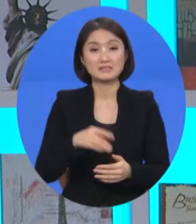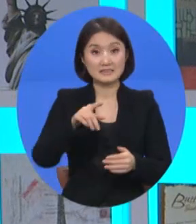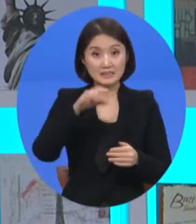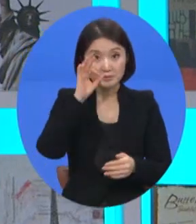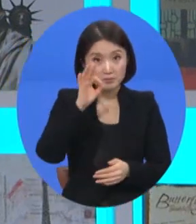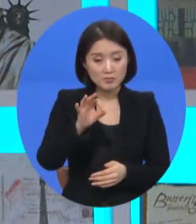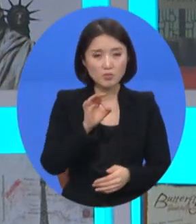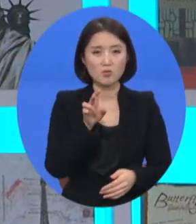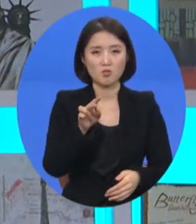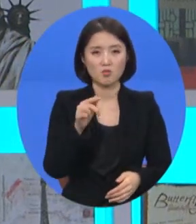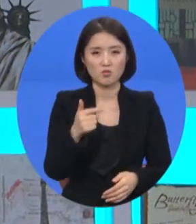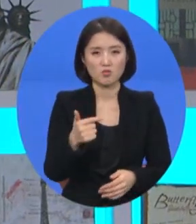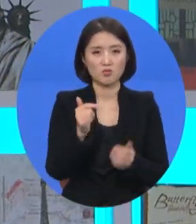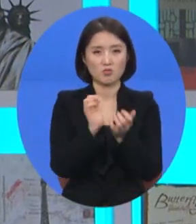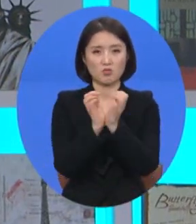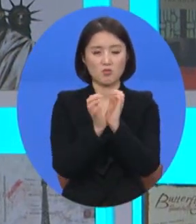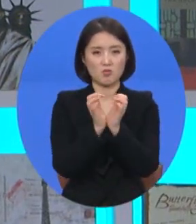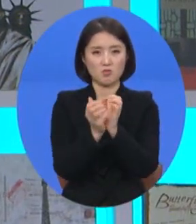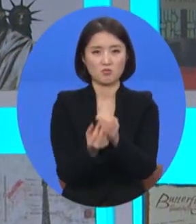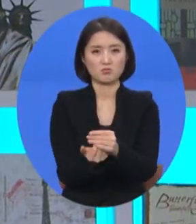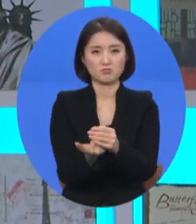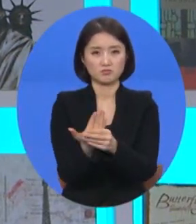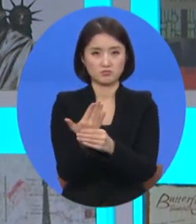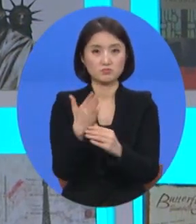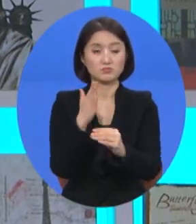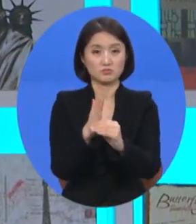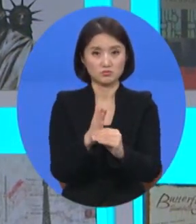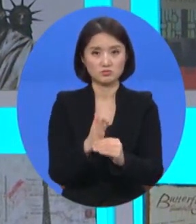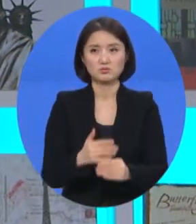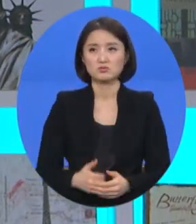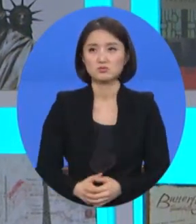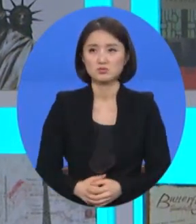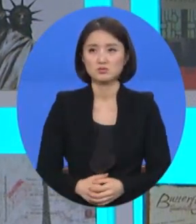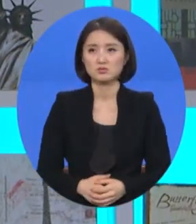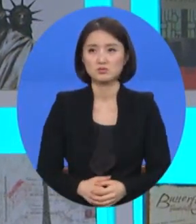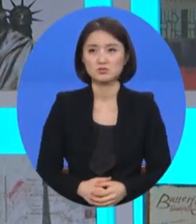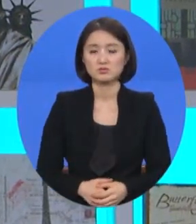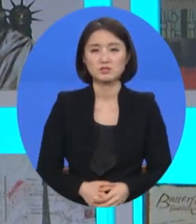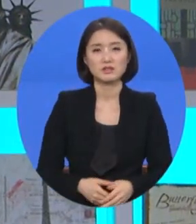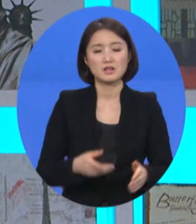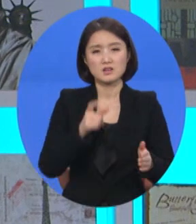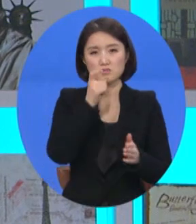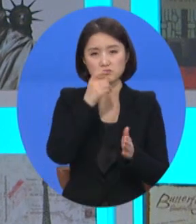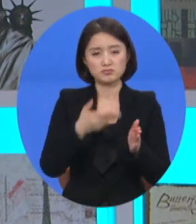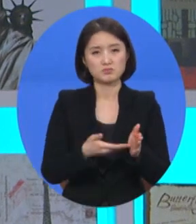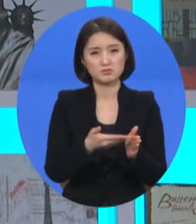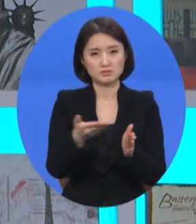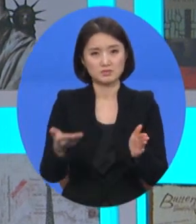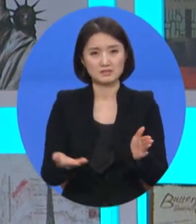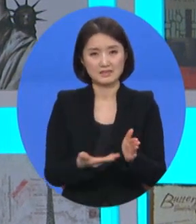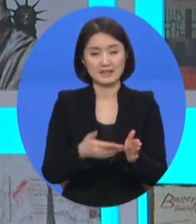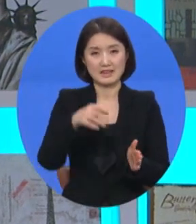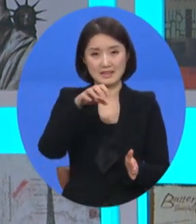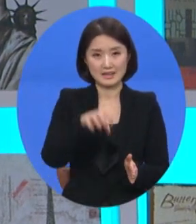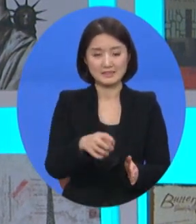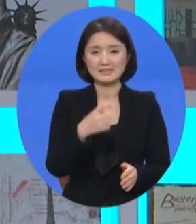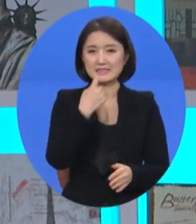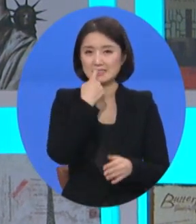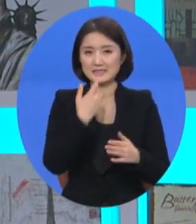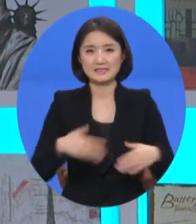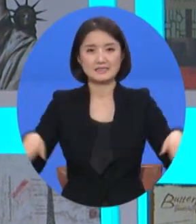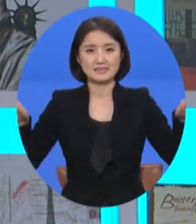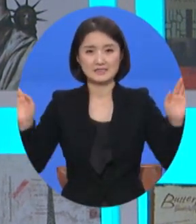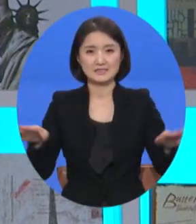자 이영지 백로 연못가에서 있는 백로 그림은